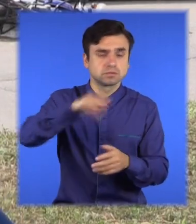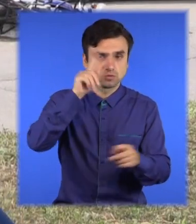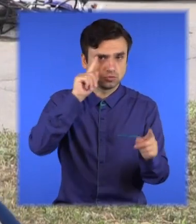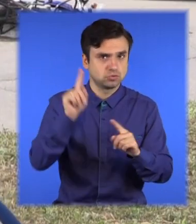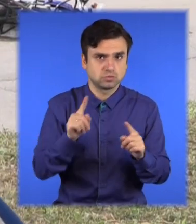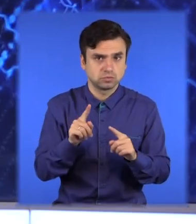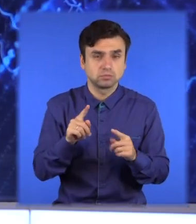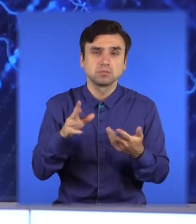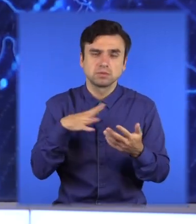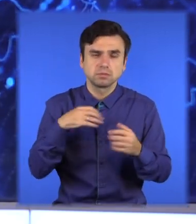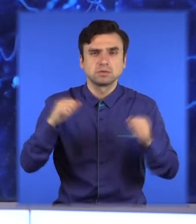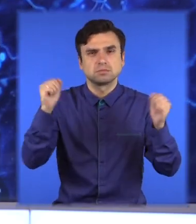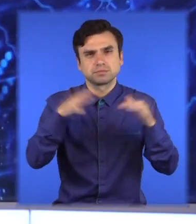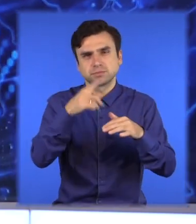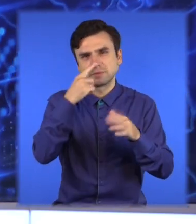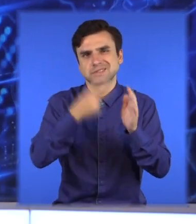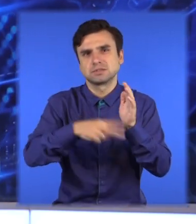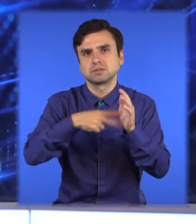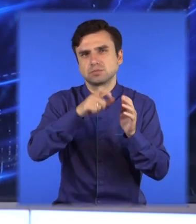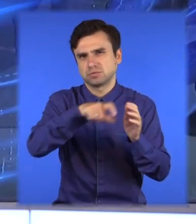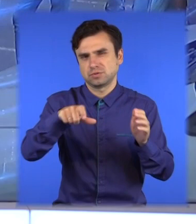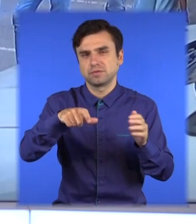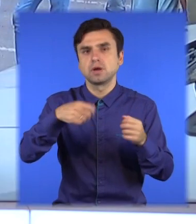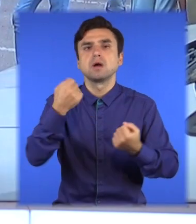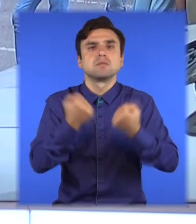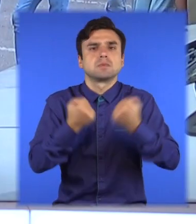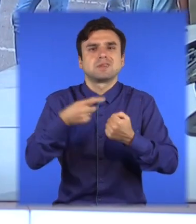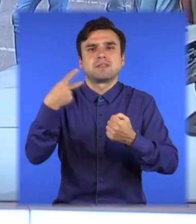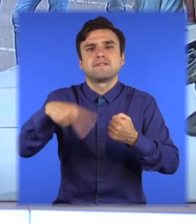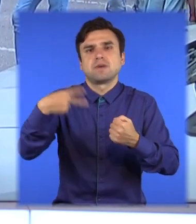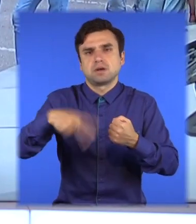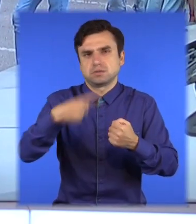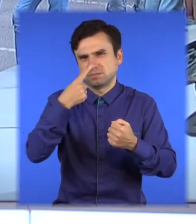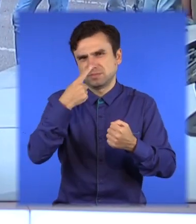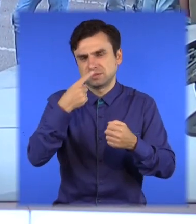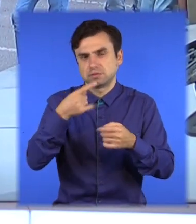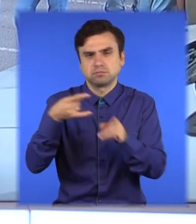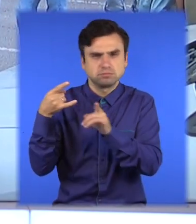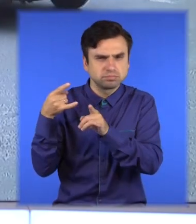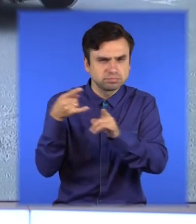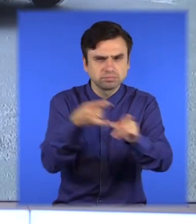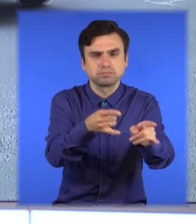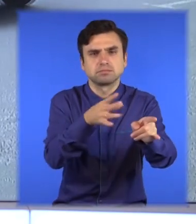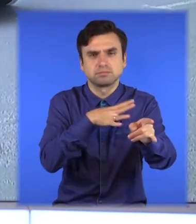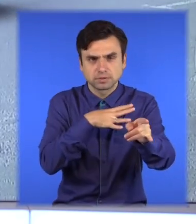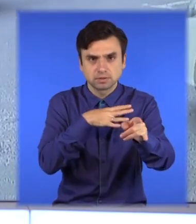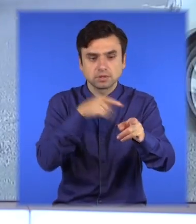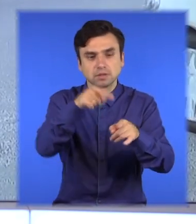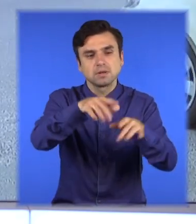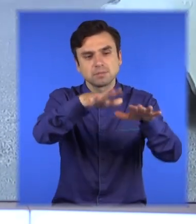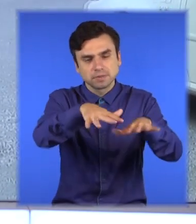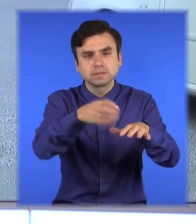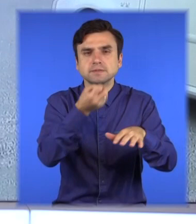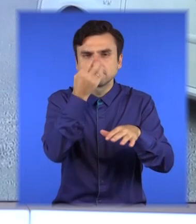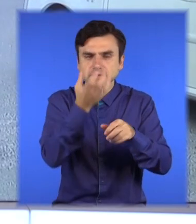было. З днем народження, чувак, в Кривому Розі прихильники творчості Кузьми Скрябіна відзначили його